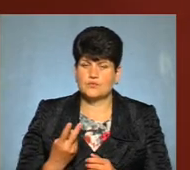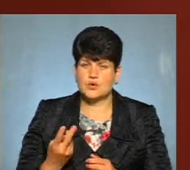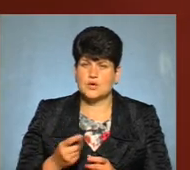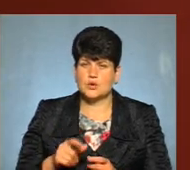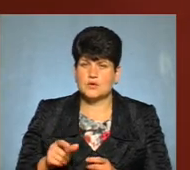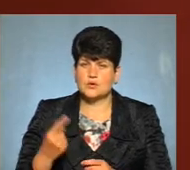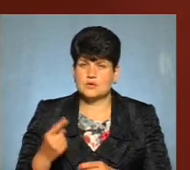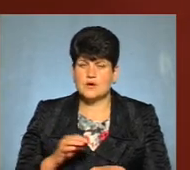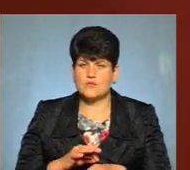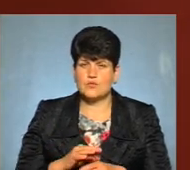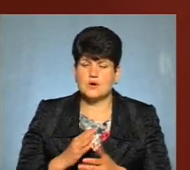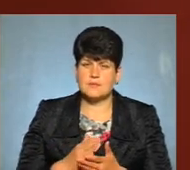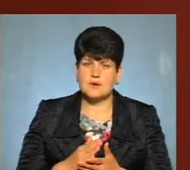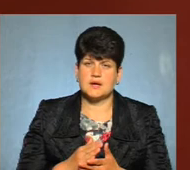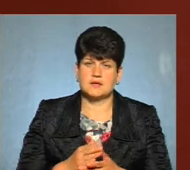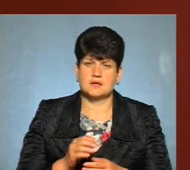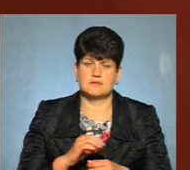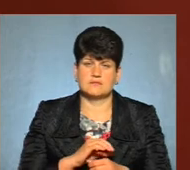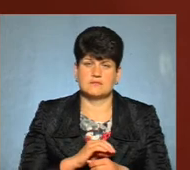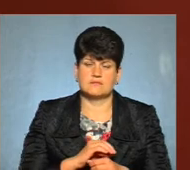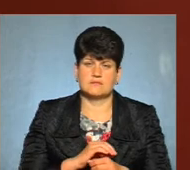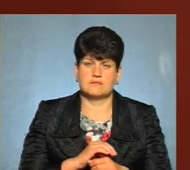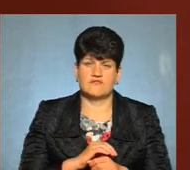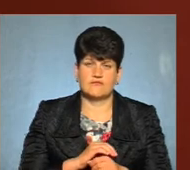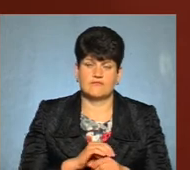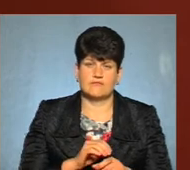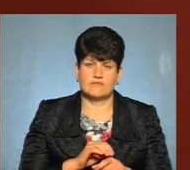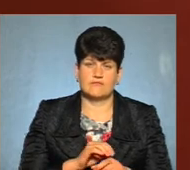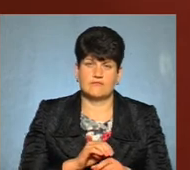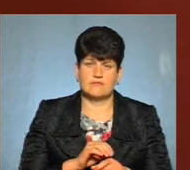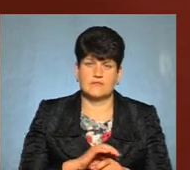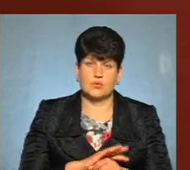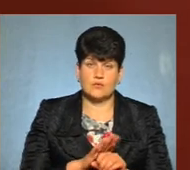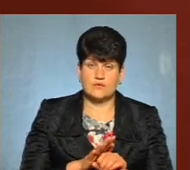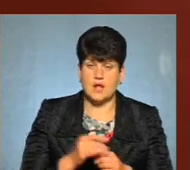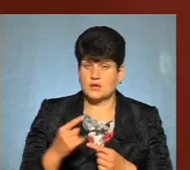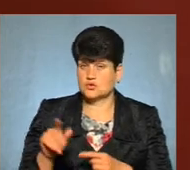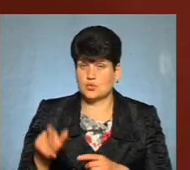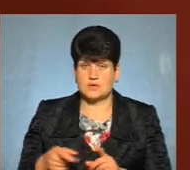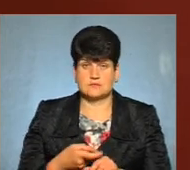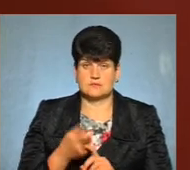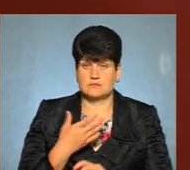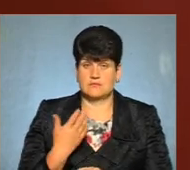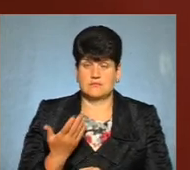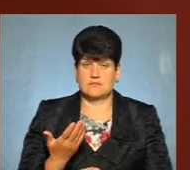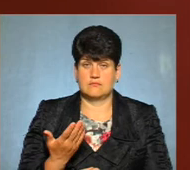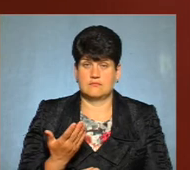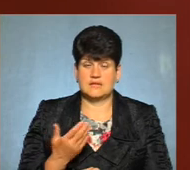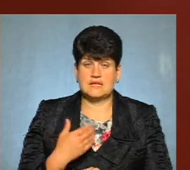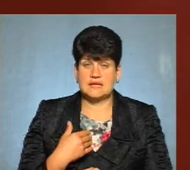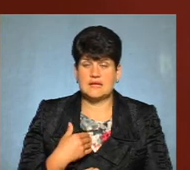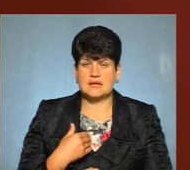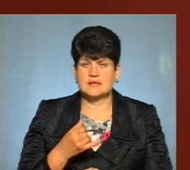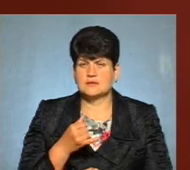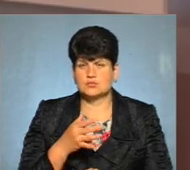хвора має вірус, інша людина не отримала, не заразилася. Ну, знаєте, я не схильний